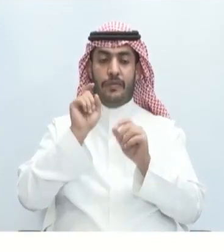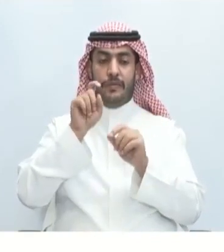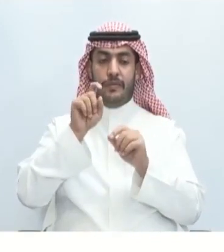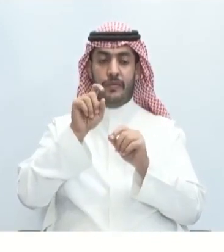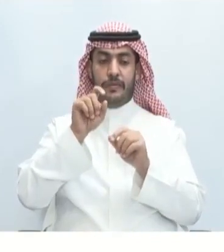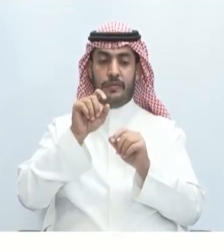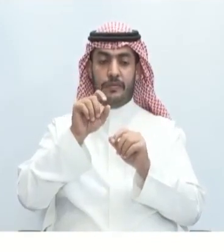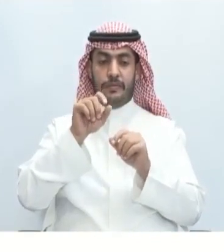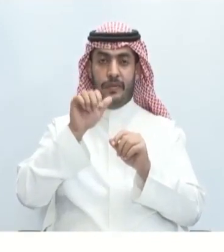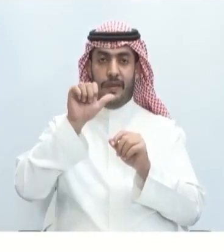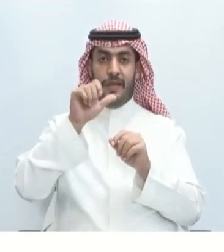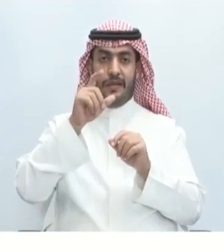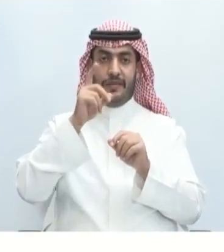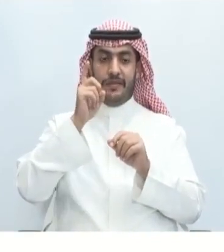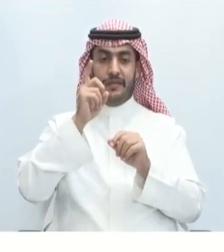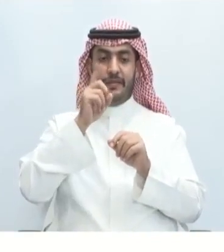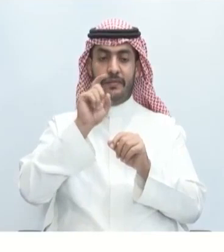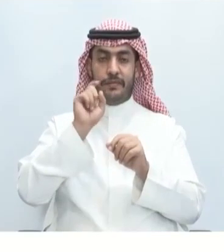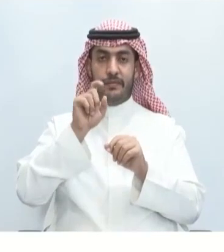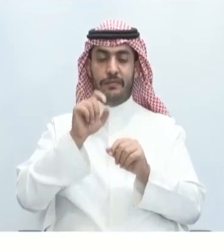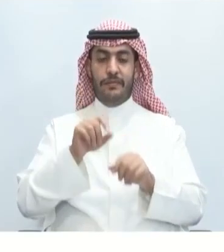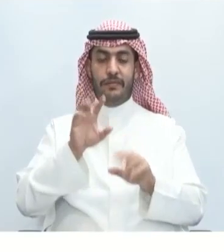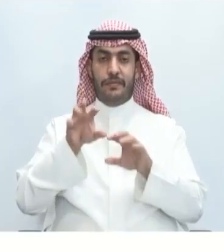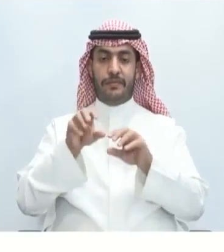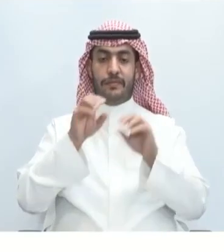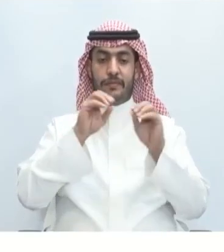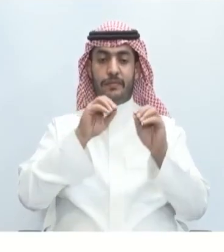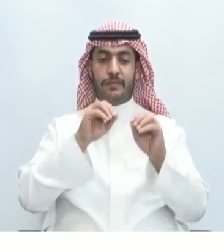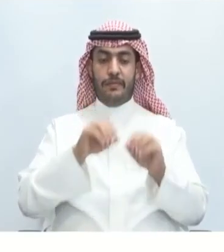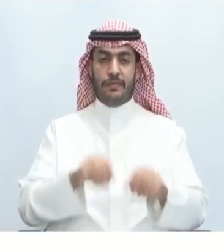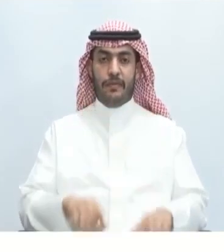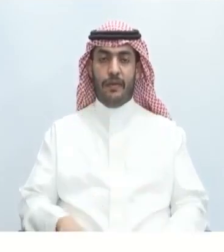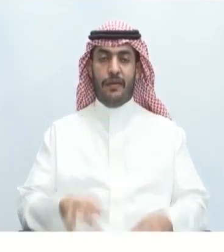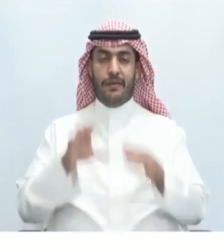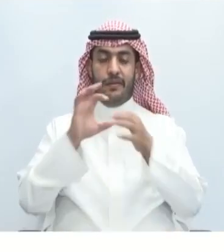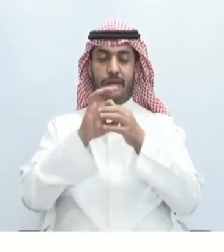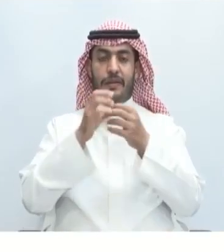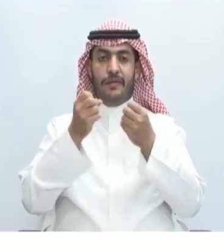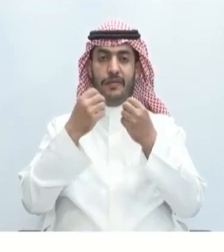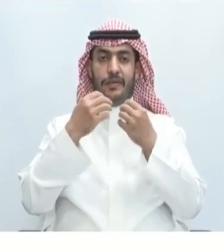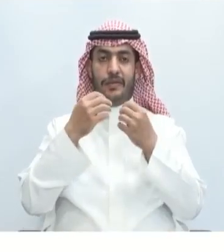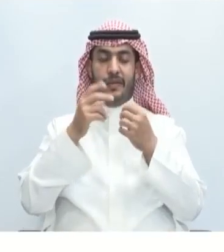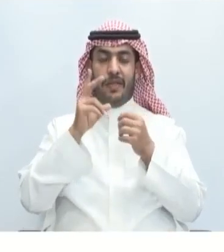اد نضيف هذا القيد ننتقل لقيد اخر كذلك معطى